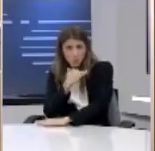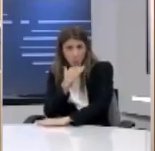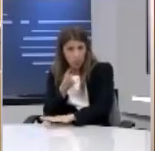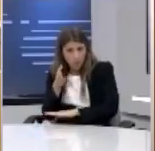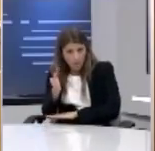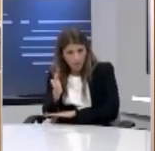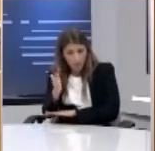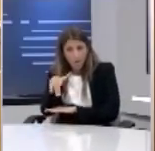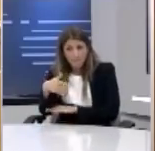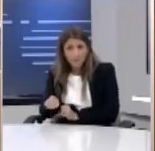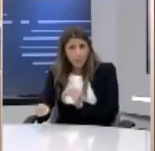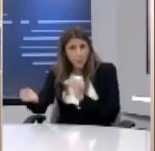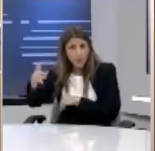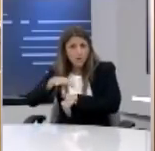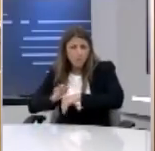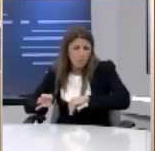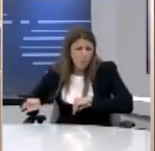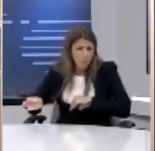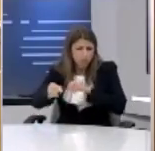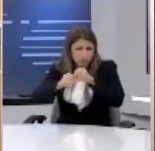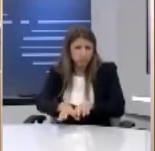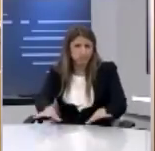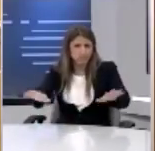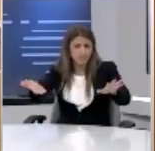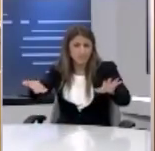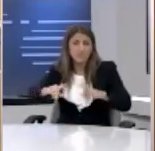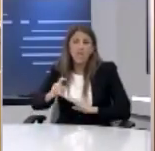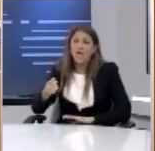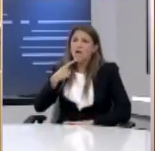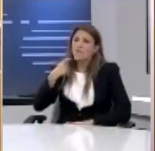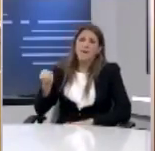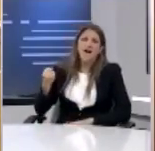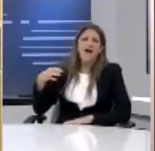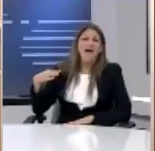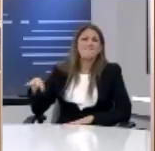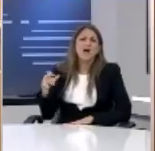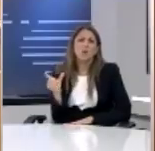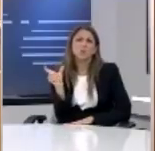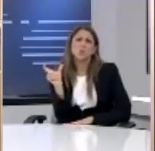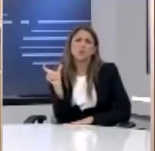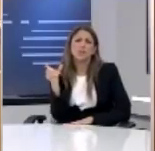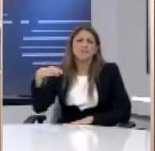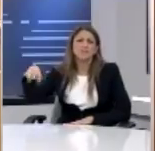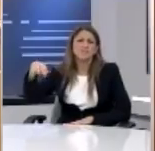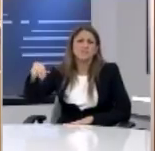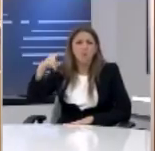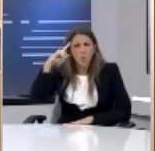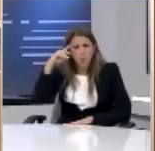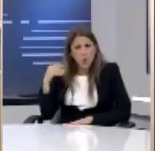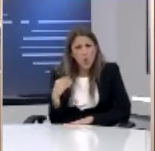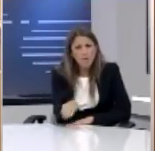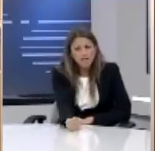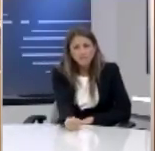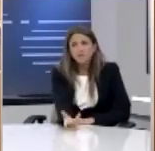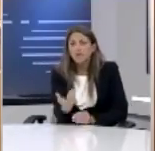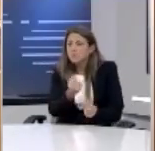Αυστηροποιείτε τη γνωμάτευση της ευαλωτότητας. Μέχρι και τη διαδικασία επίδοσης απόφασης υπηρεσίας ασύλου